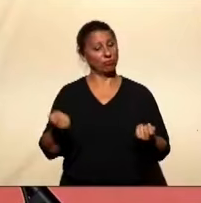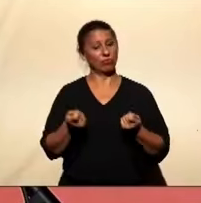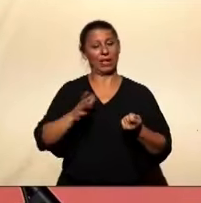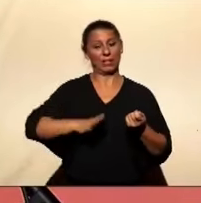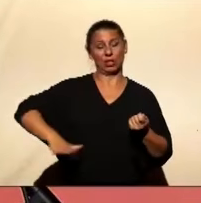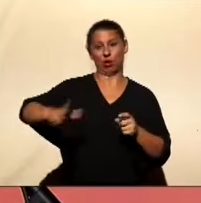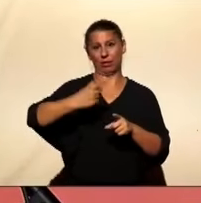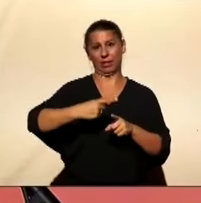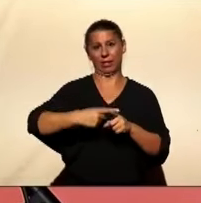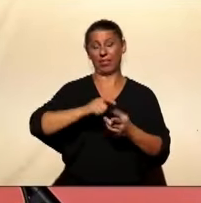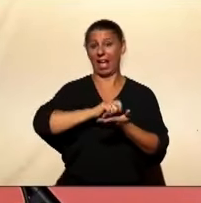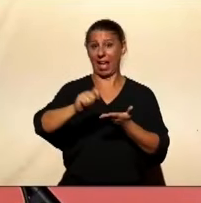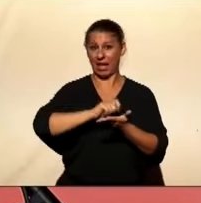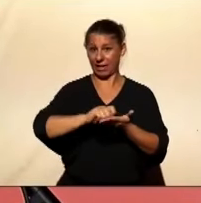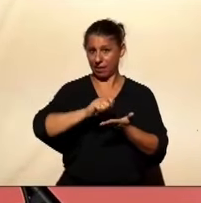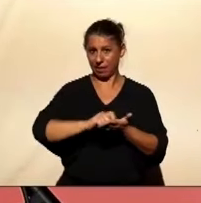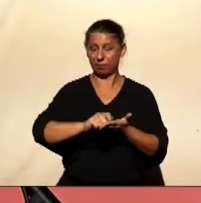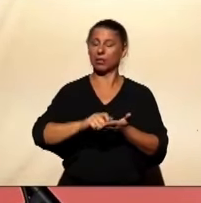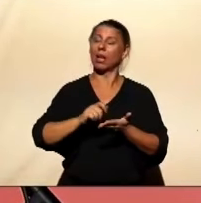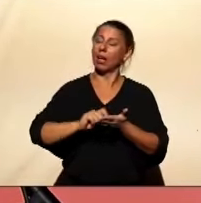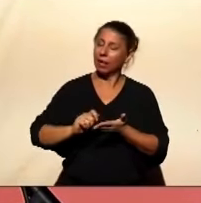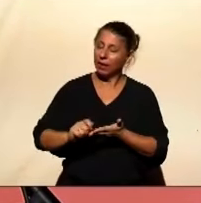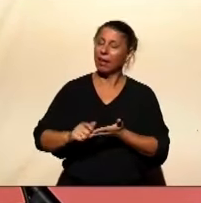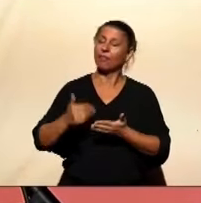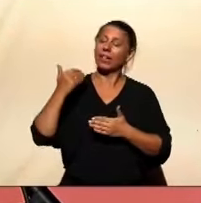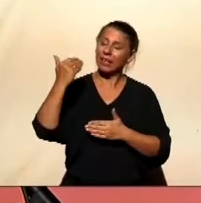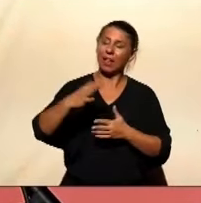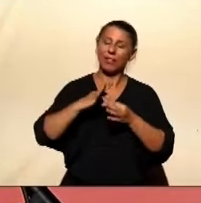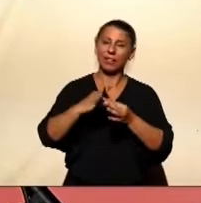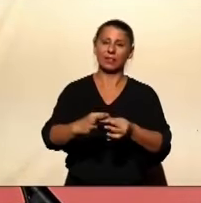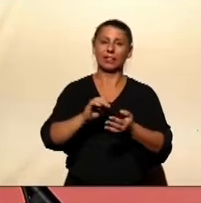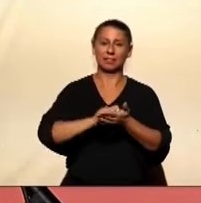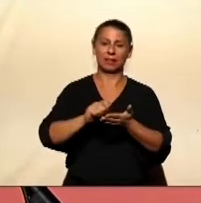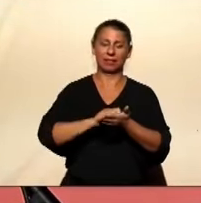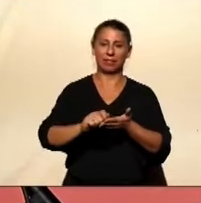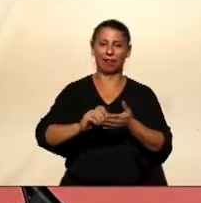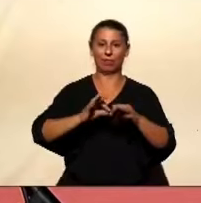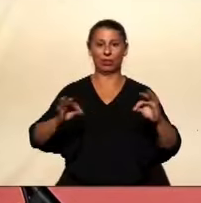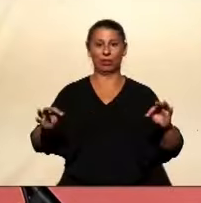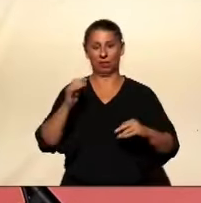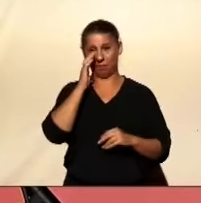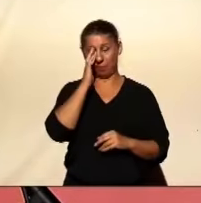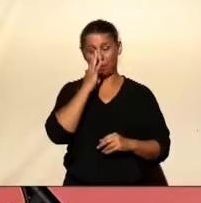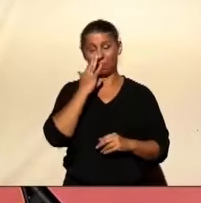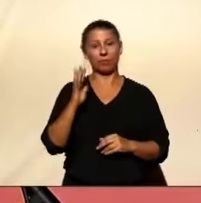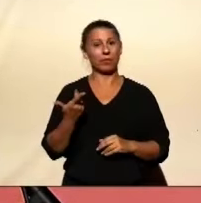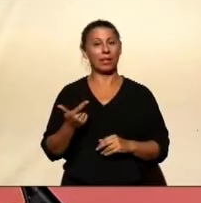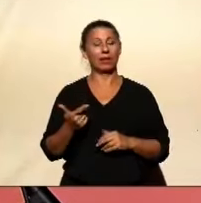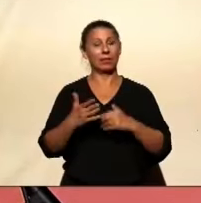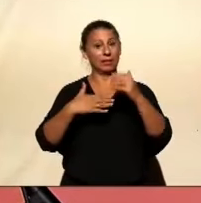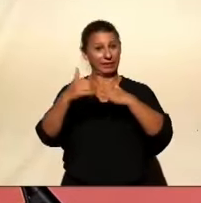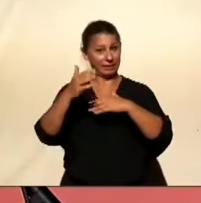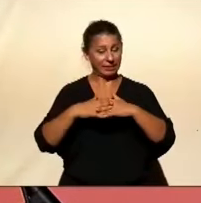χώρας. Έγραψε, γράφει και θα συνεχίσει να γράφει ιστορία, γιατί